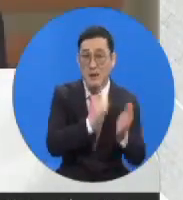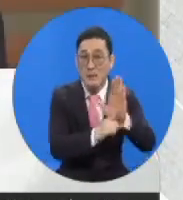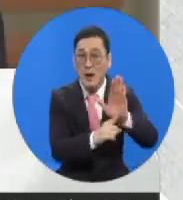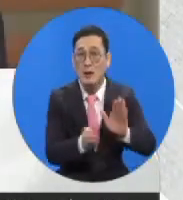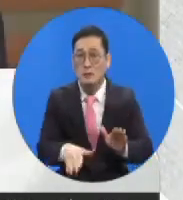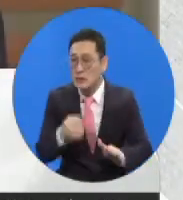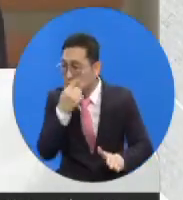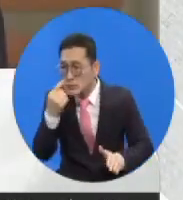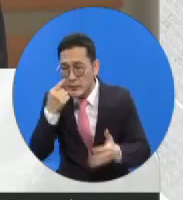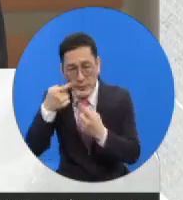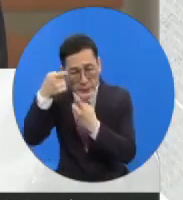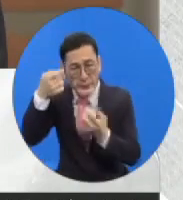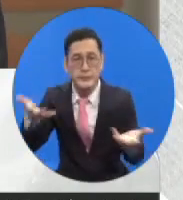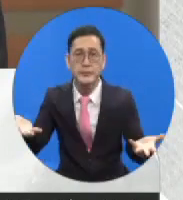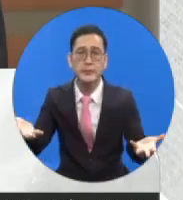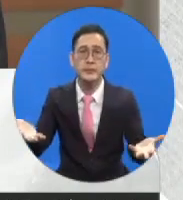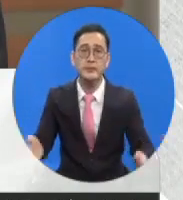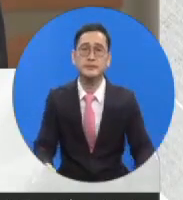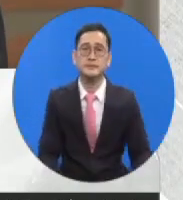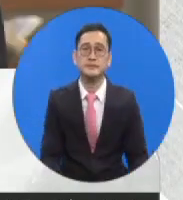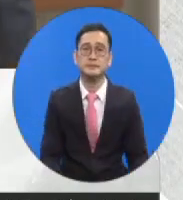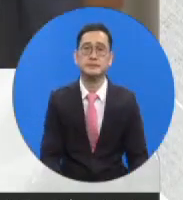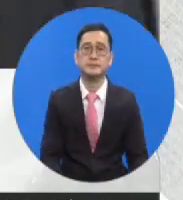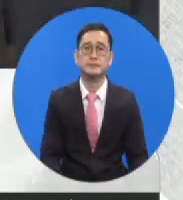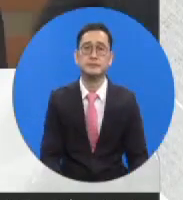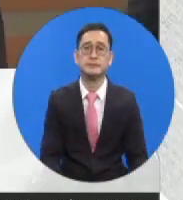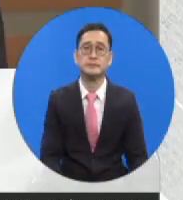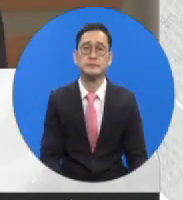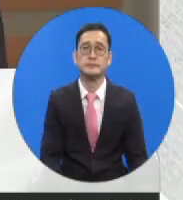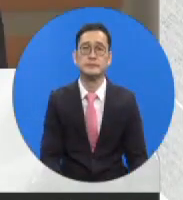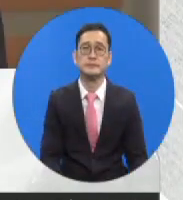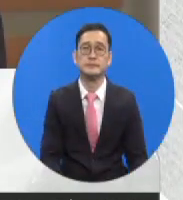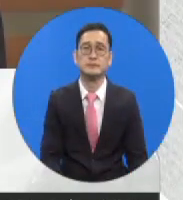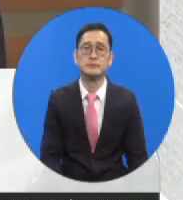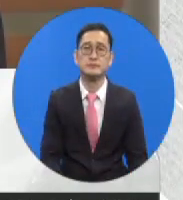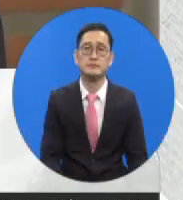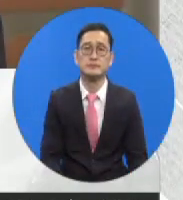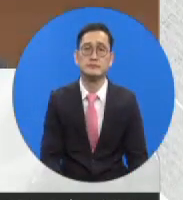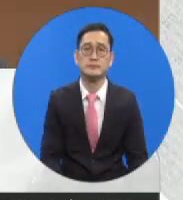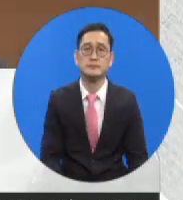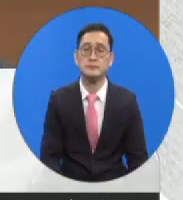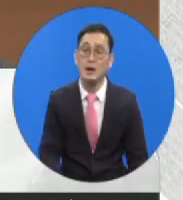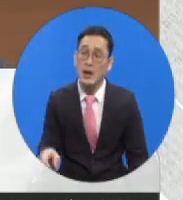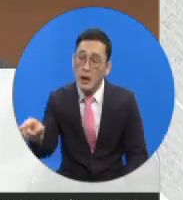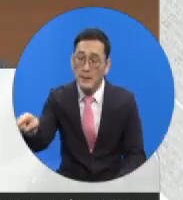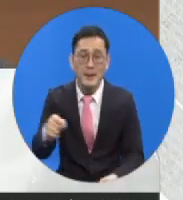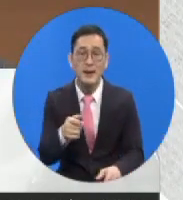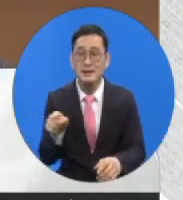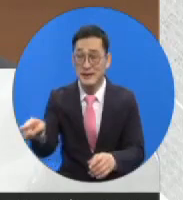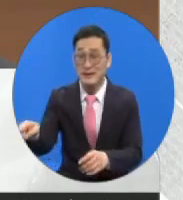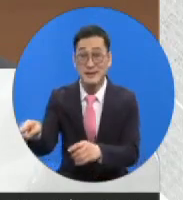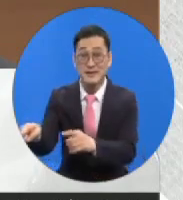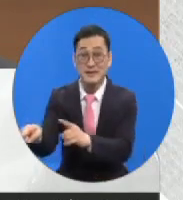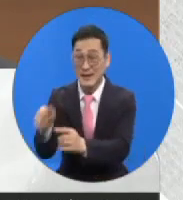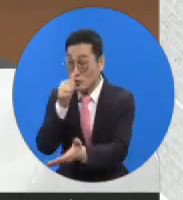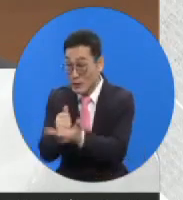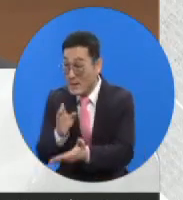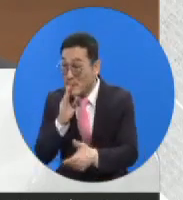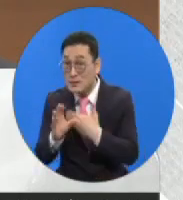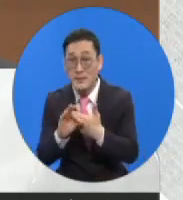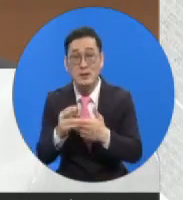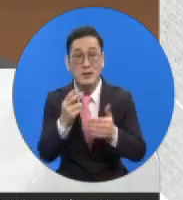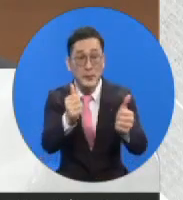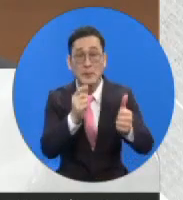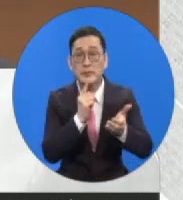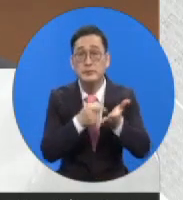있습니까? 실질적으로 무언가가 나왔으면 연결고리를 바탕으로 기소를 해야 되는데 한동훈 검사장은 기소되지 않았습니다. 그러면